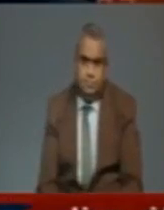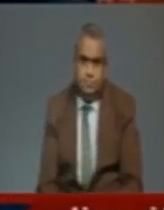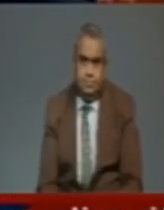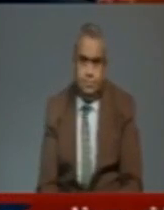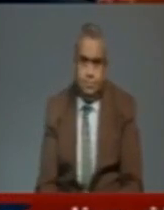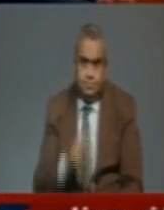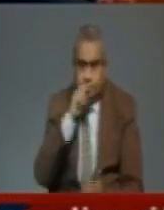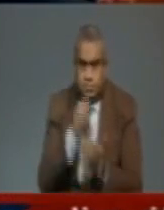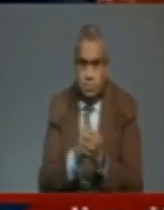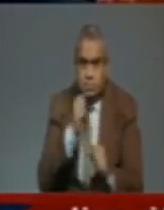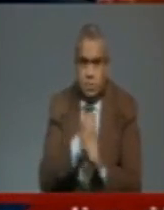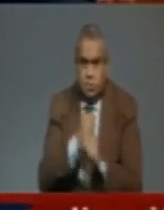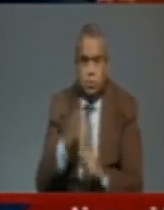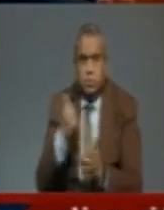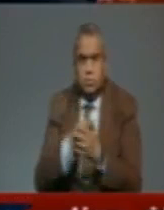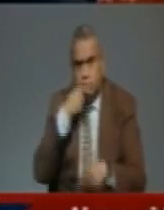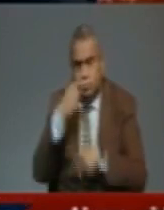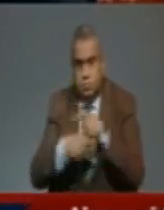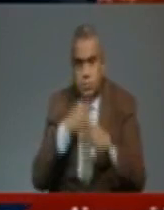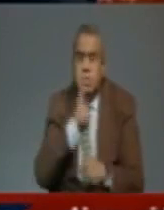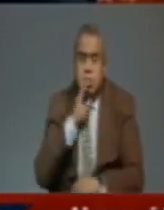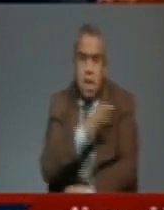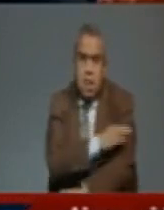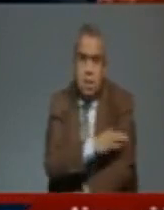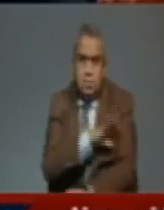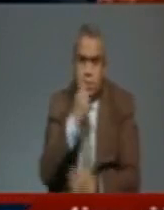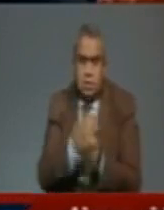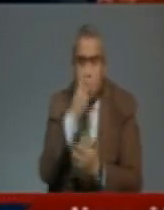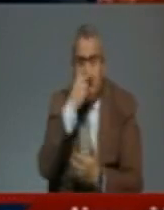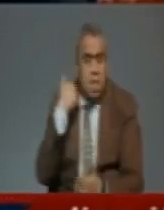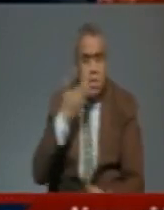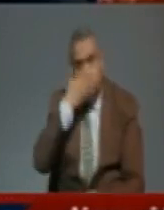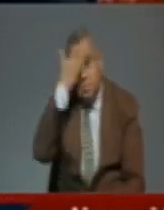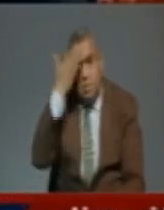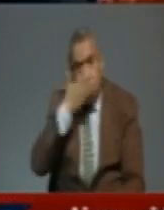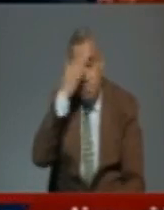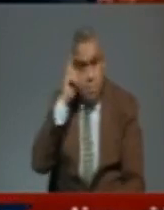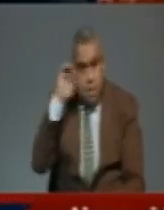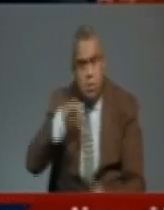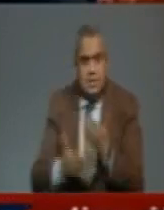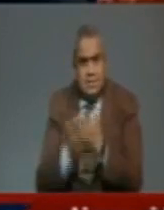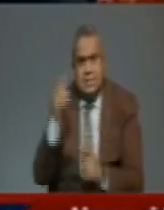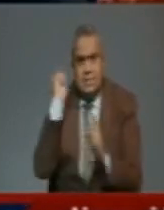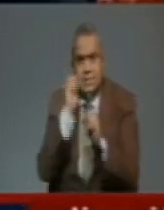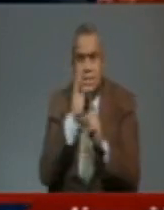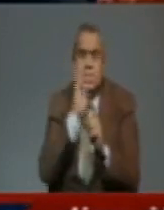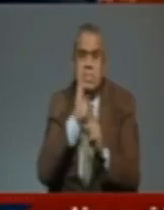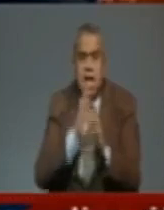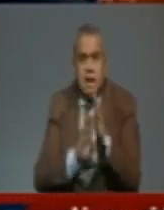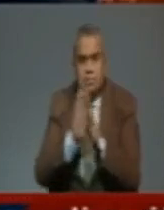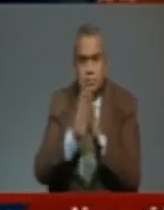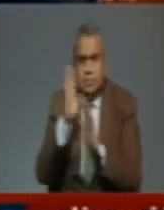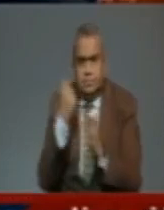وتشغل ناس في الموضوع وتدرب وتعلم ناس ما كانتش عندها الخبره اللازمه للشغلانه ديت؟ فطب